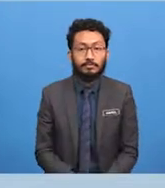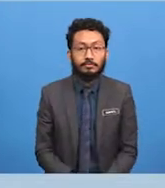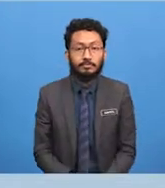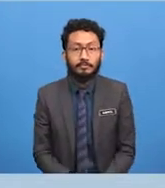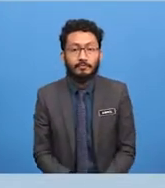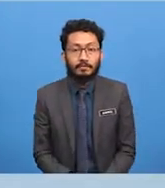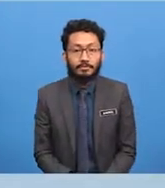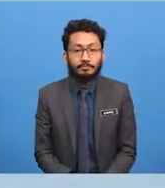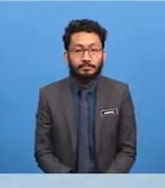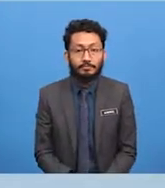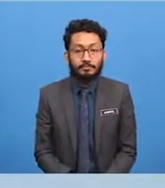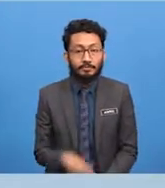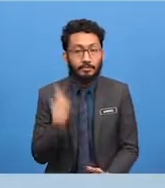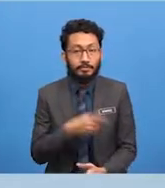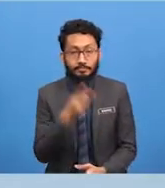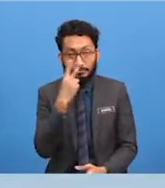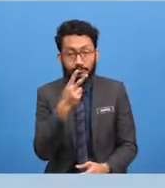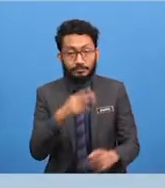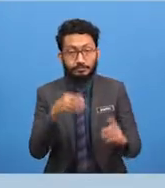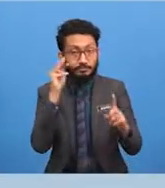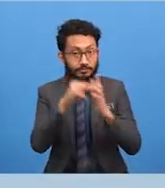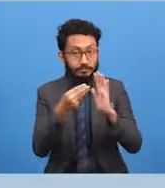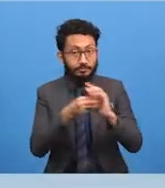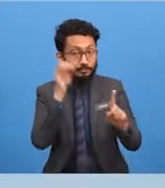Kali ini, kita lihat pula maksud objektif.